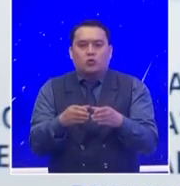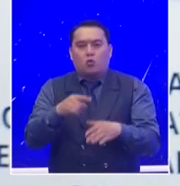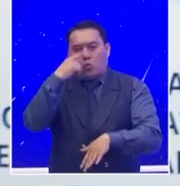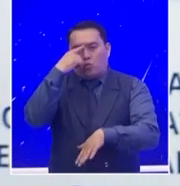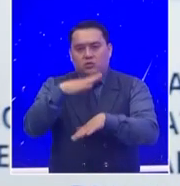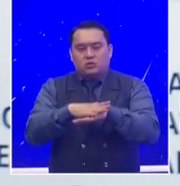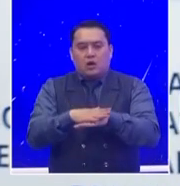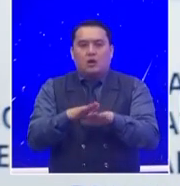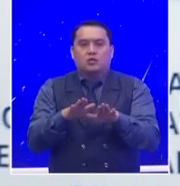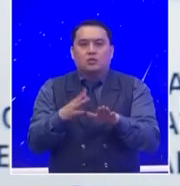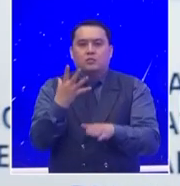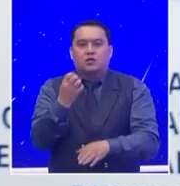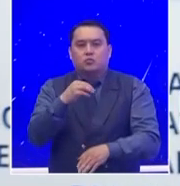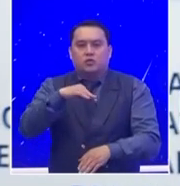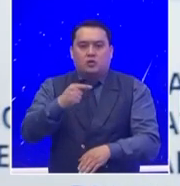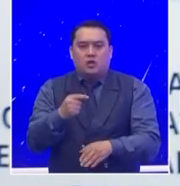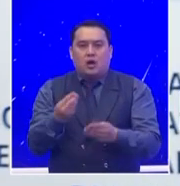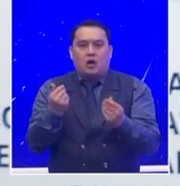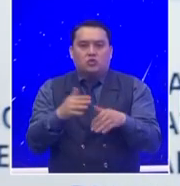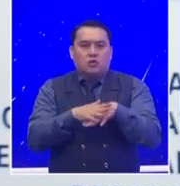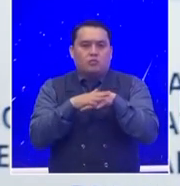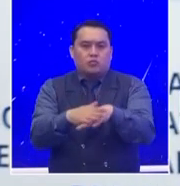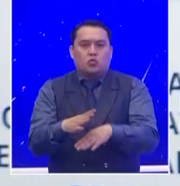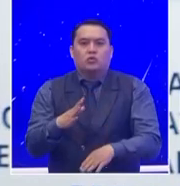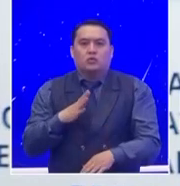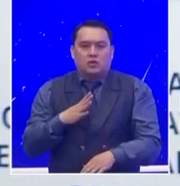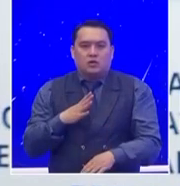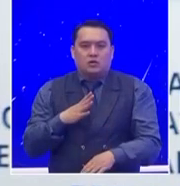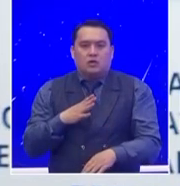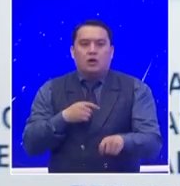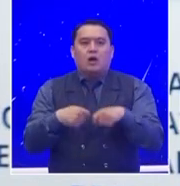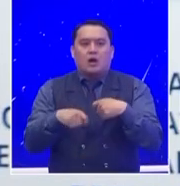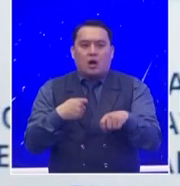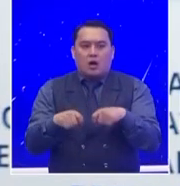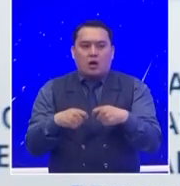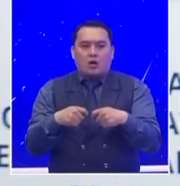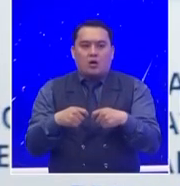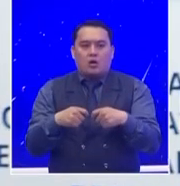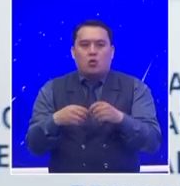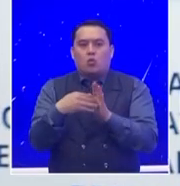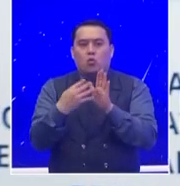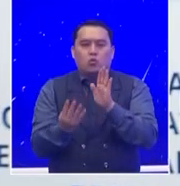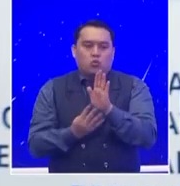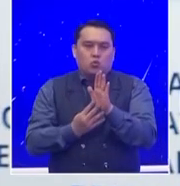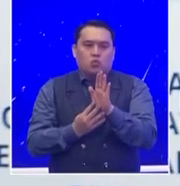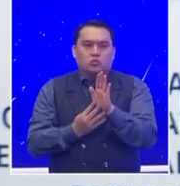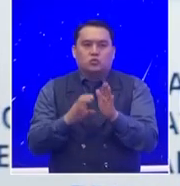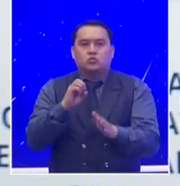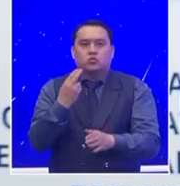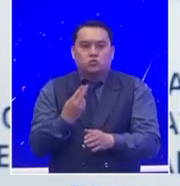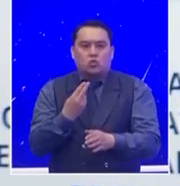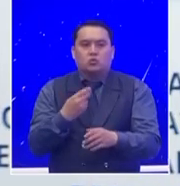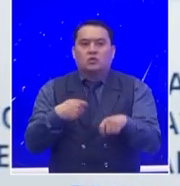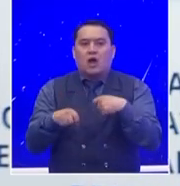тағы да қосымша 500 миллион теңге бөлінді облыстық бюджеттен. Азық-түлік бағасы, негізгі 19 әлеуметтік маңызы